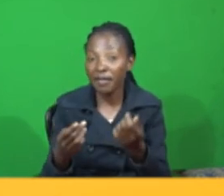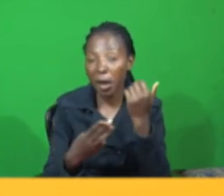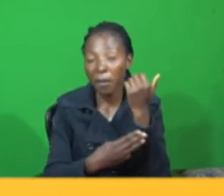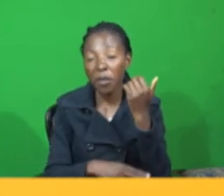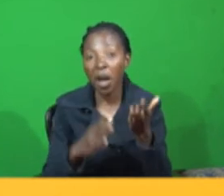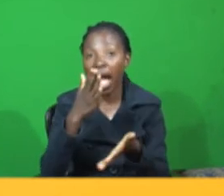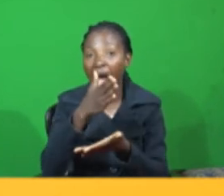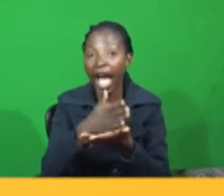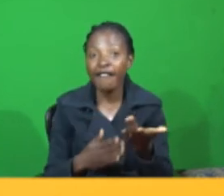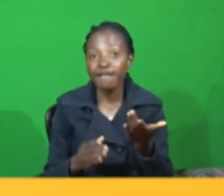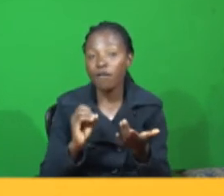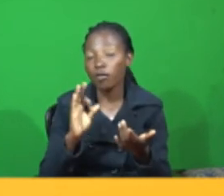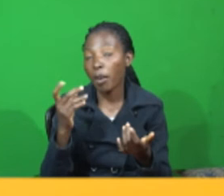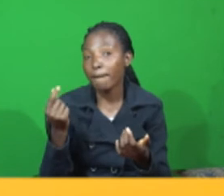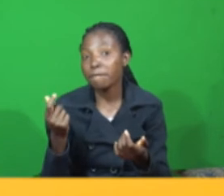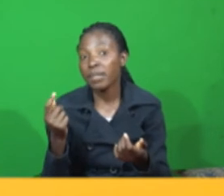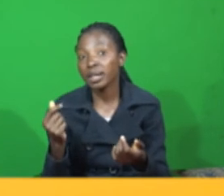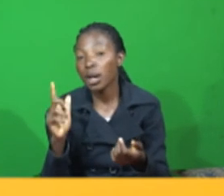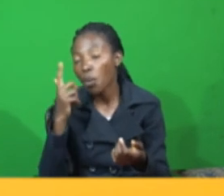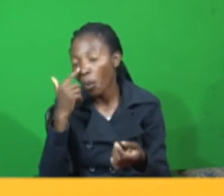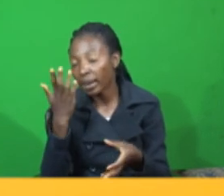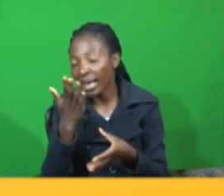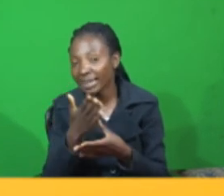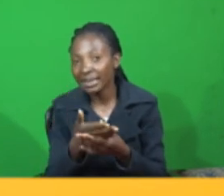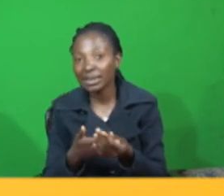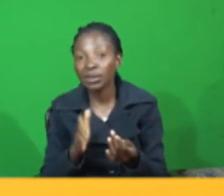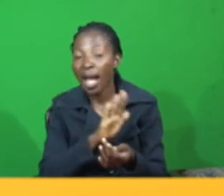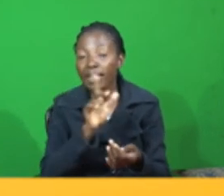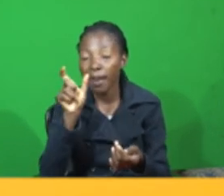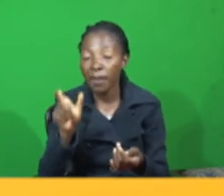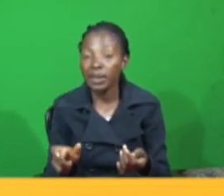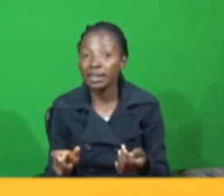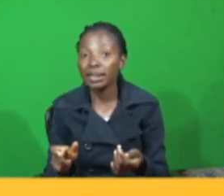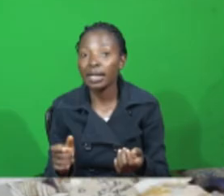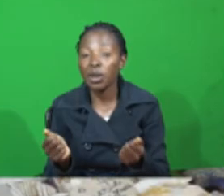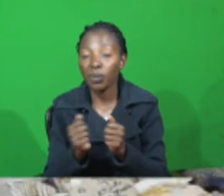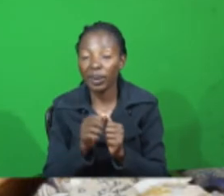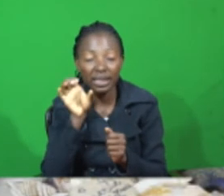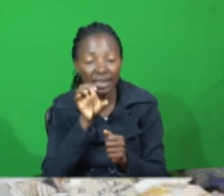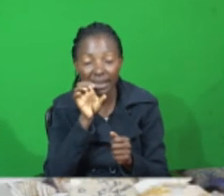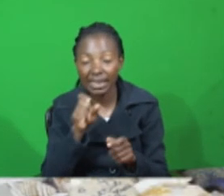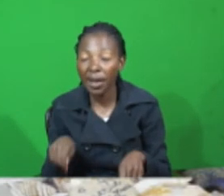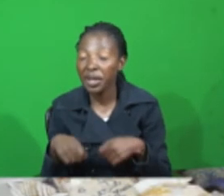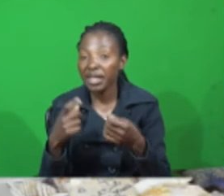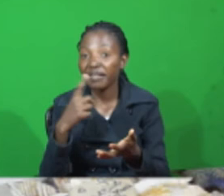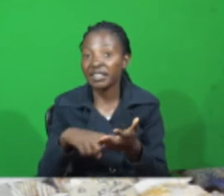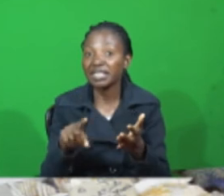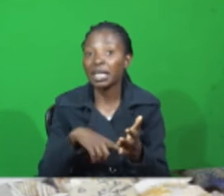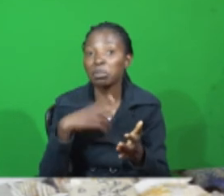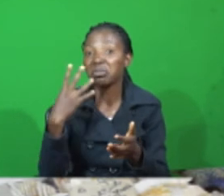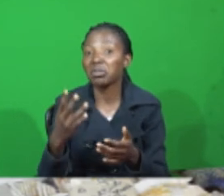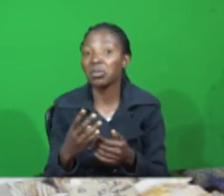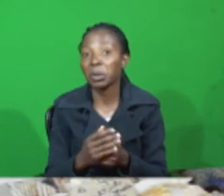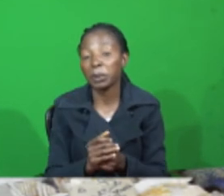yofuma yangu. Wekana ndatorera mumwe chinu chake. Noku nyengera. Tino mzosera zawa zina.